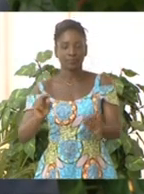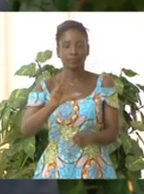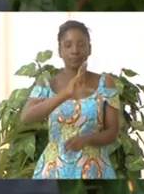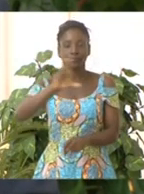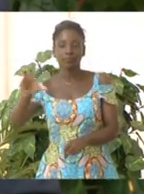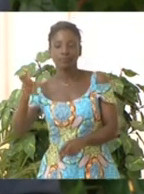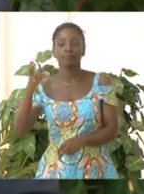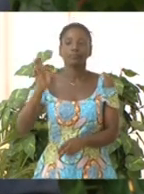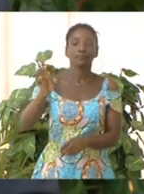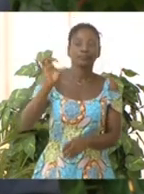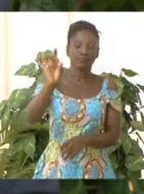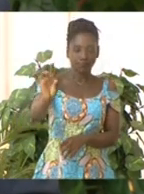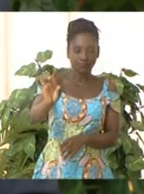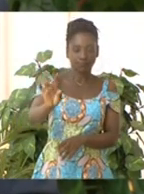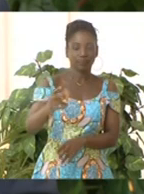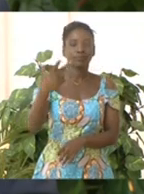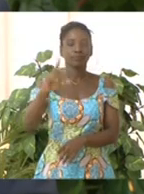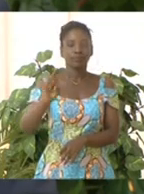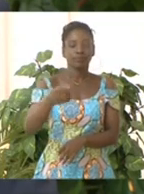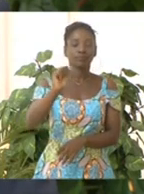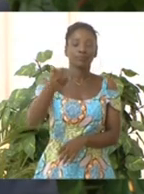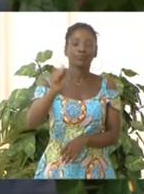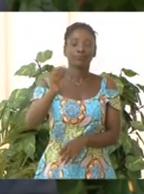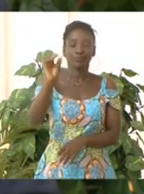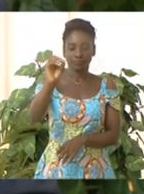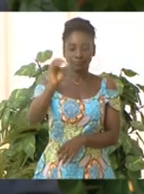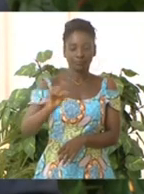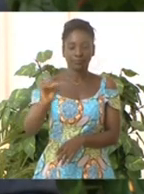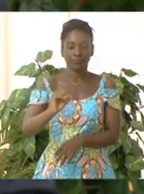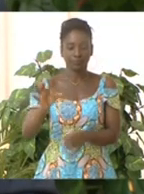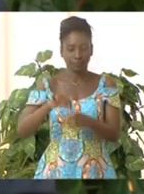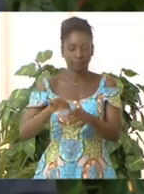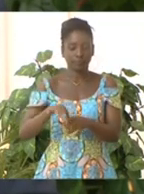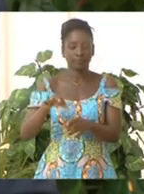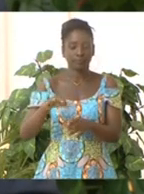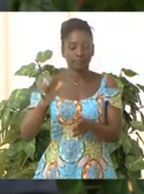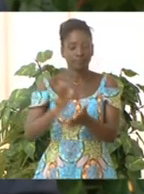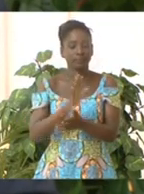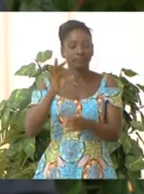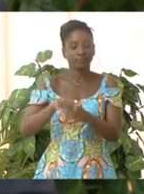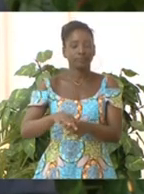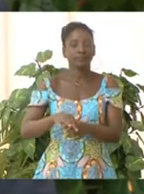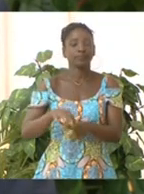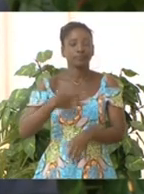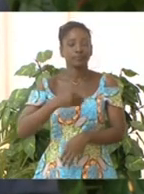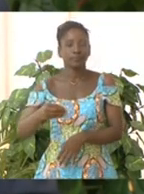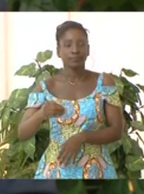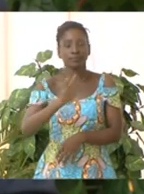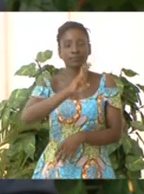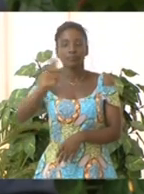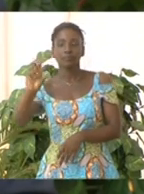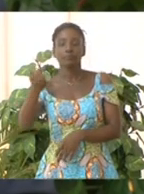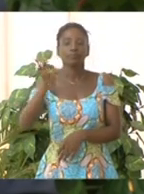378, soit 3,10%. Bulletin blanc, 216,